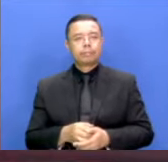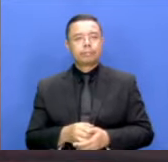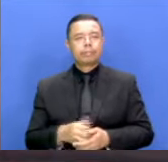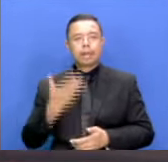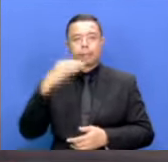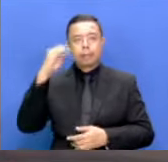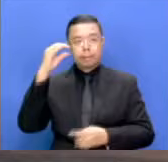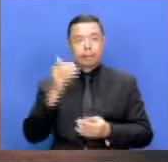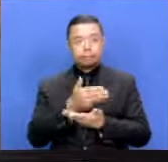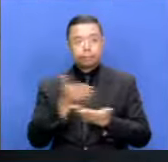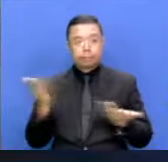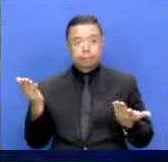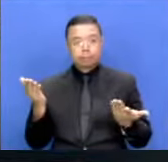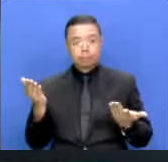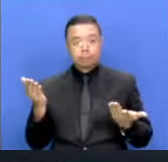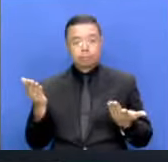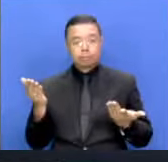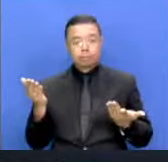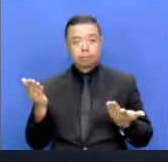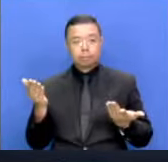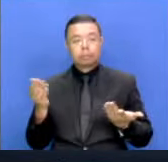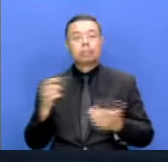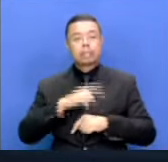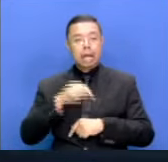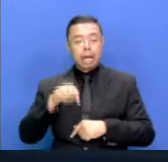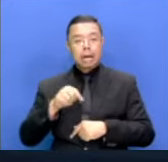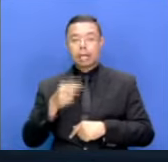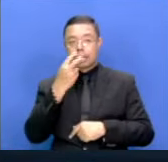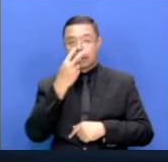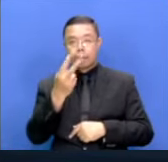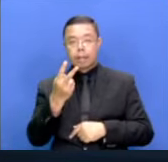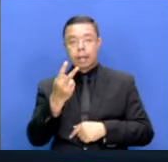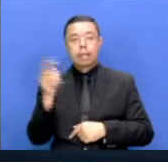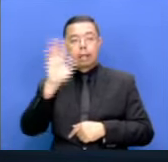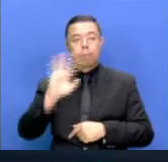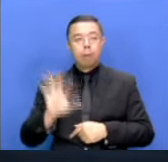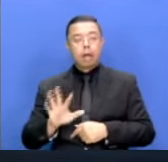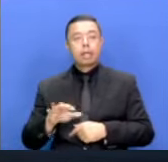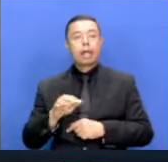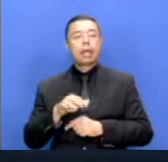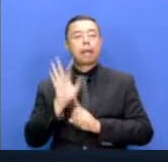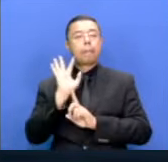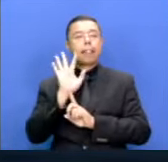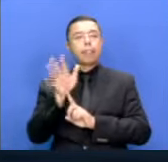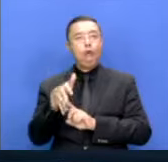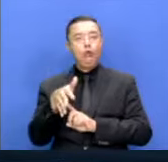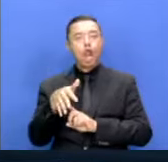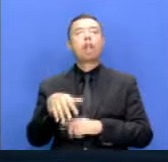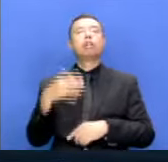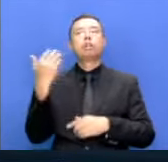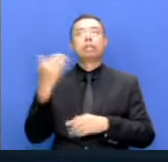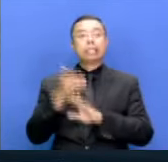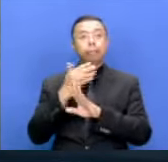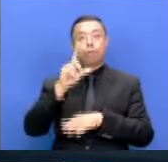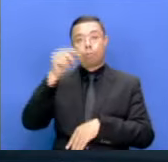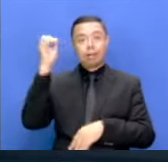Selamat pagi Andi Kumala, juga pemirsa. Pemirsa, kita langsung menuju ke Kabupaten Bantul Yogyakarta. Menjelang bulan Ramadan,